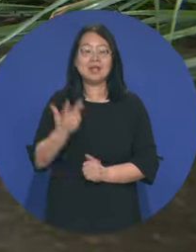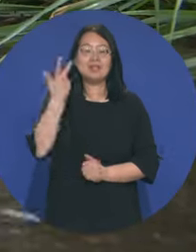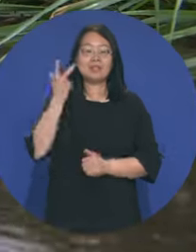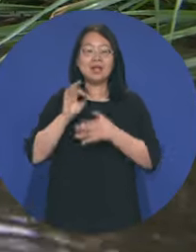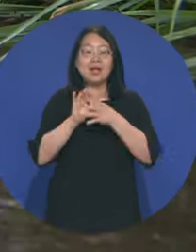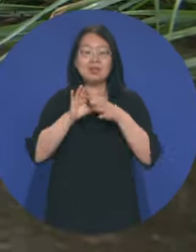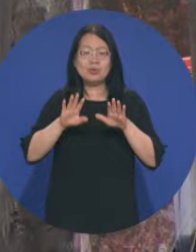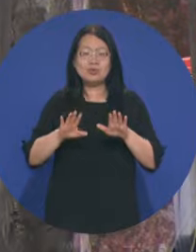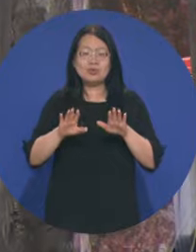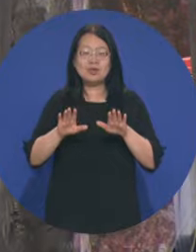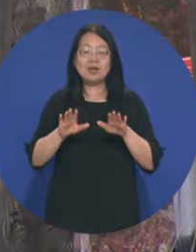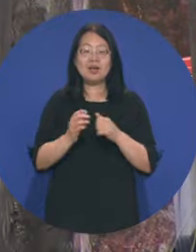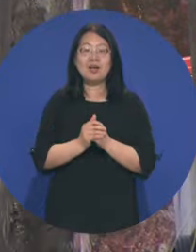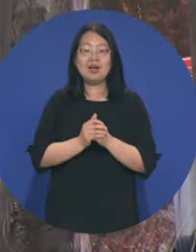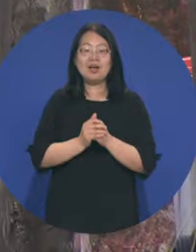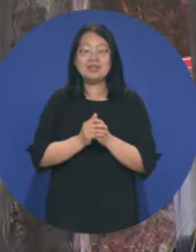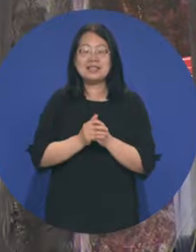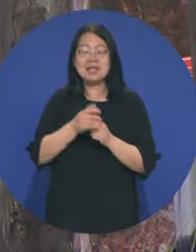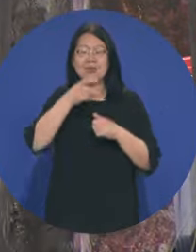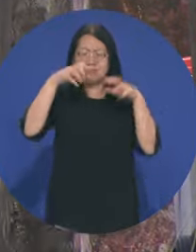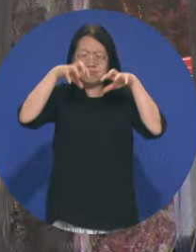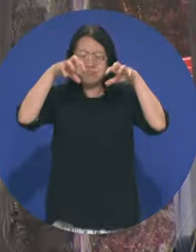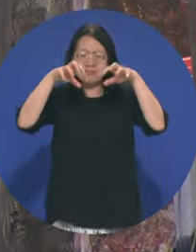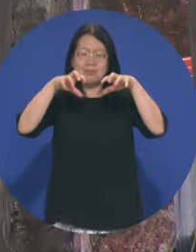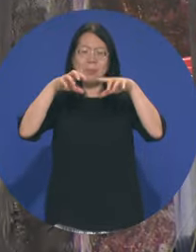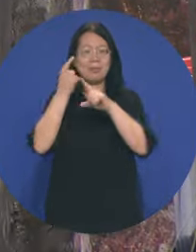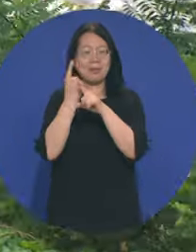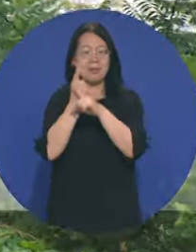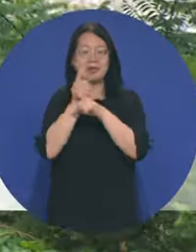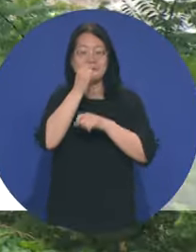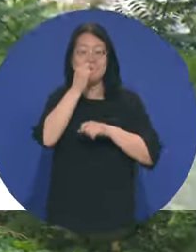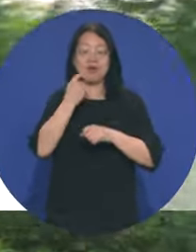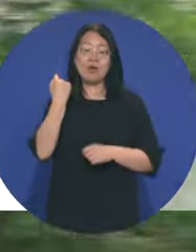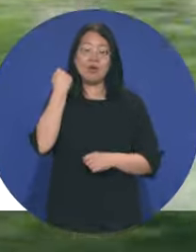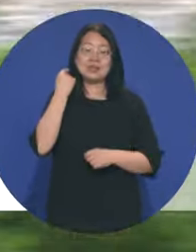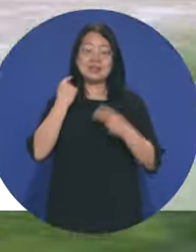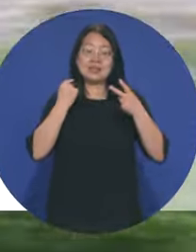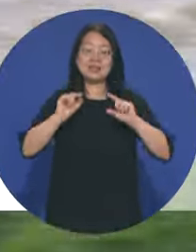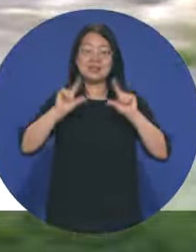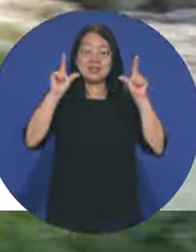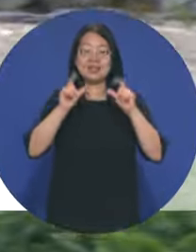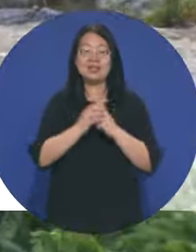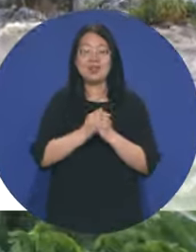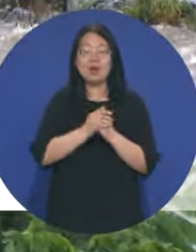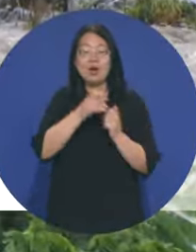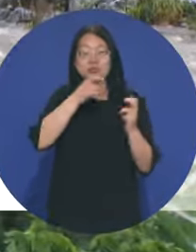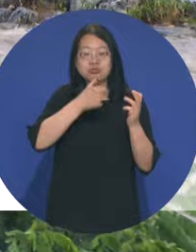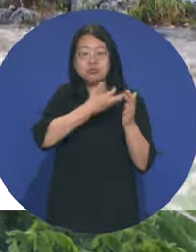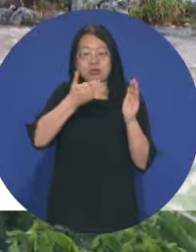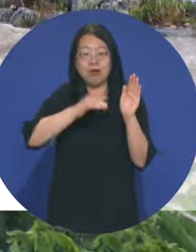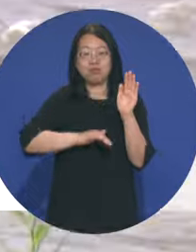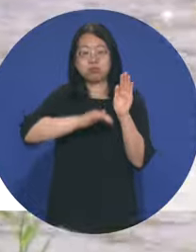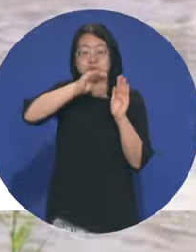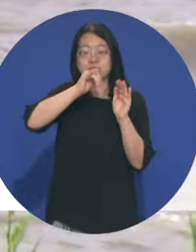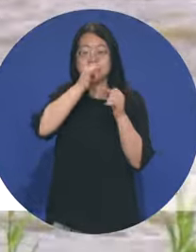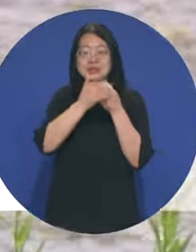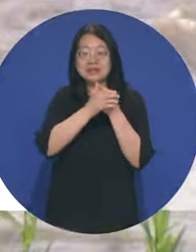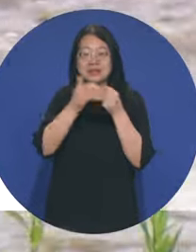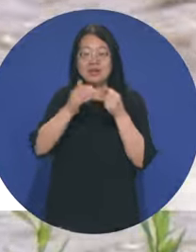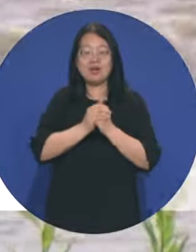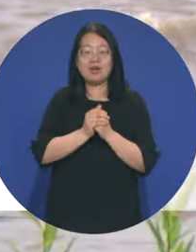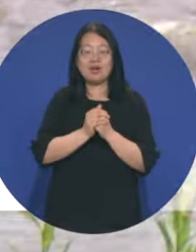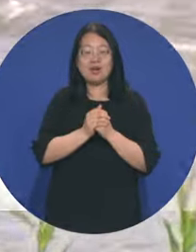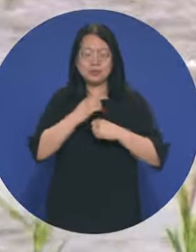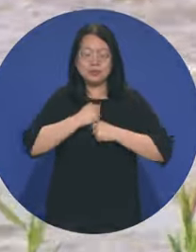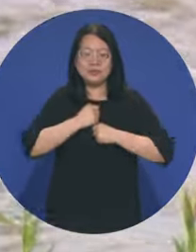지난주에 이어 이번 주도 도 전역이 장마 영향권에 들었습니다. 특히 어제인 2일에는 도내 하천 수위가 크게 오르며 비상